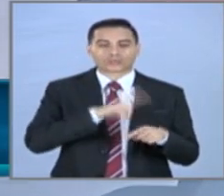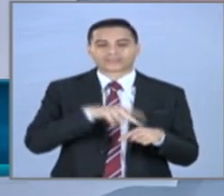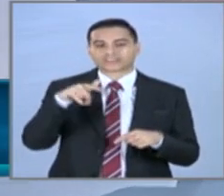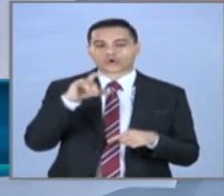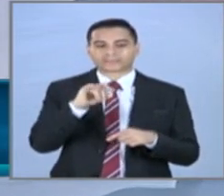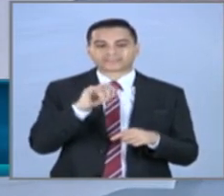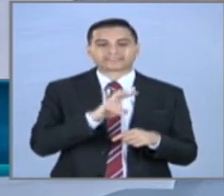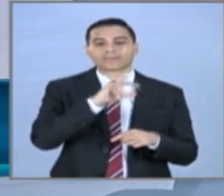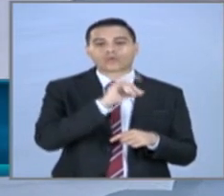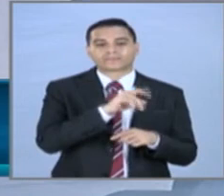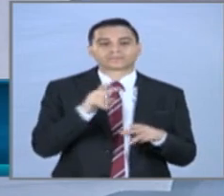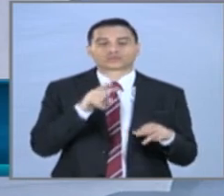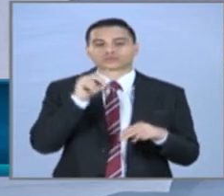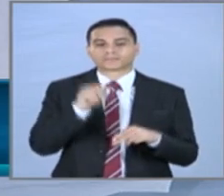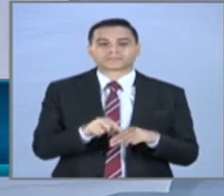و56-57.